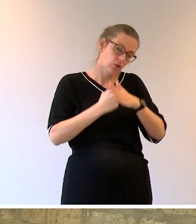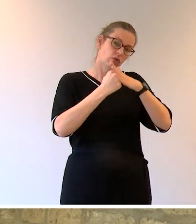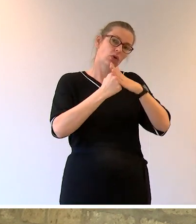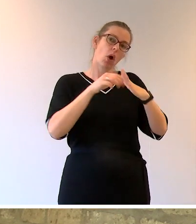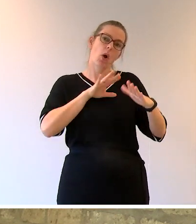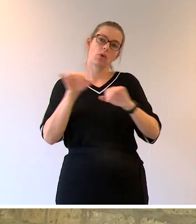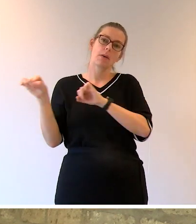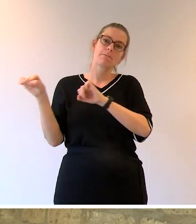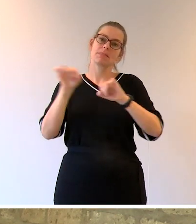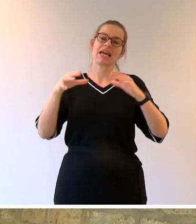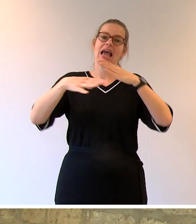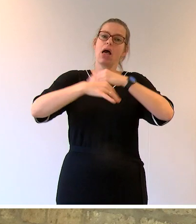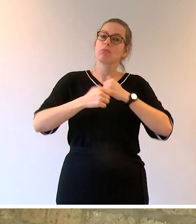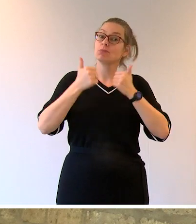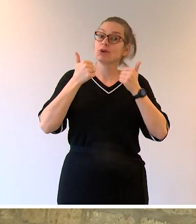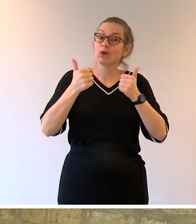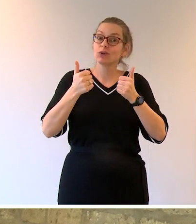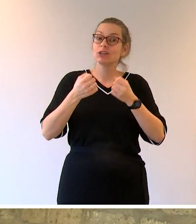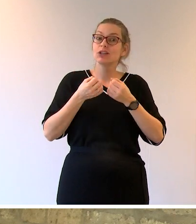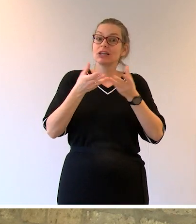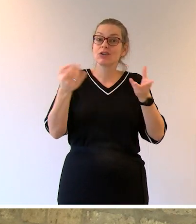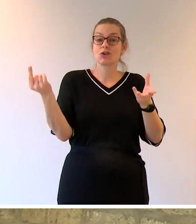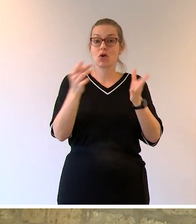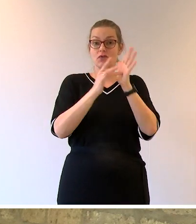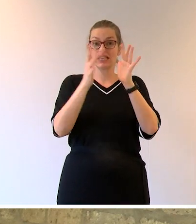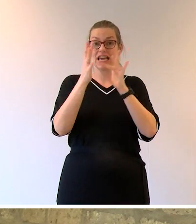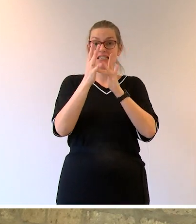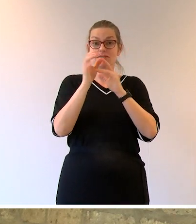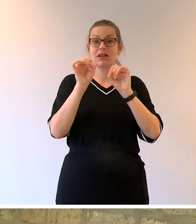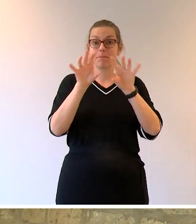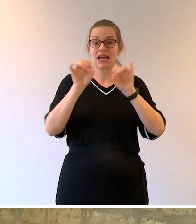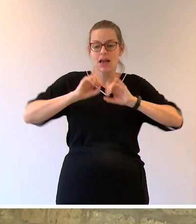mee wilt helpen om het goede nieuws over Jezus te verspreiden via nieuwe media.